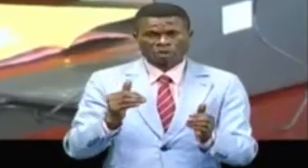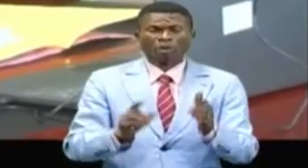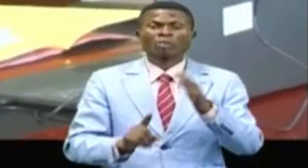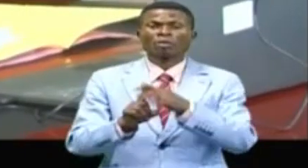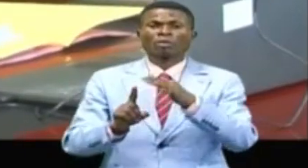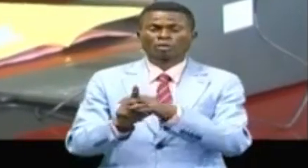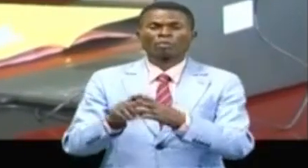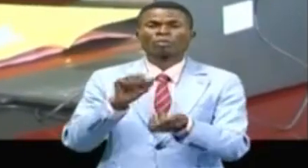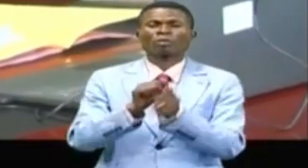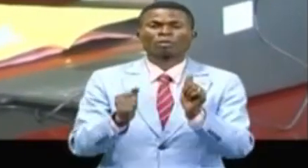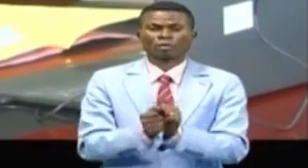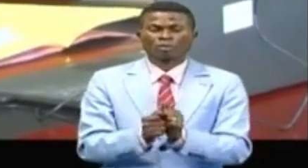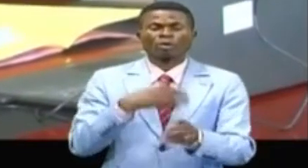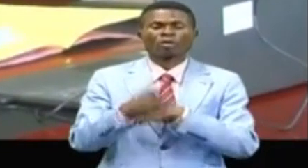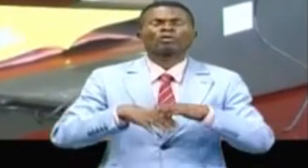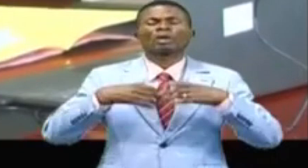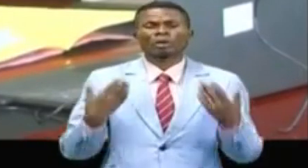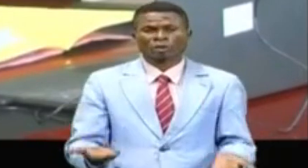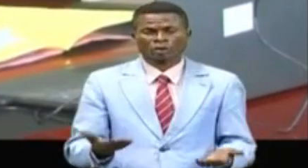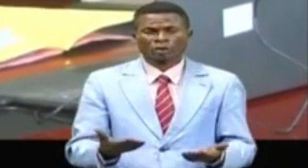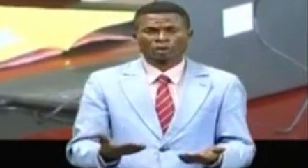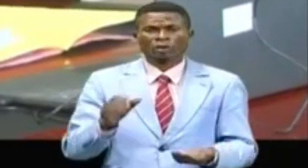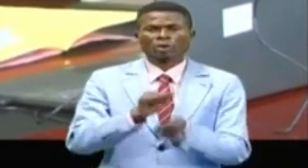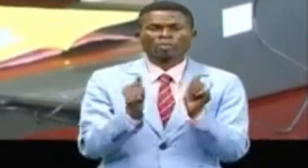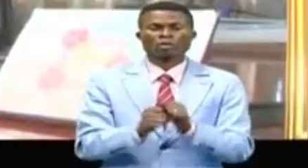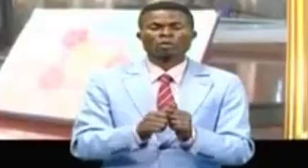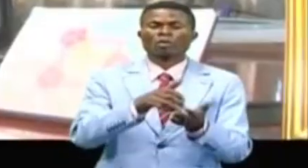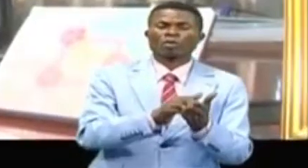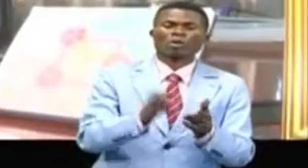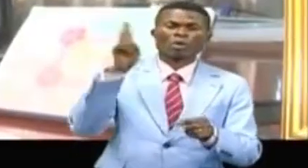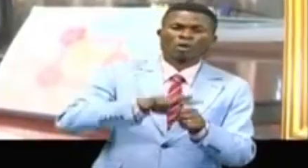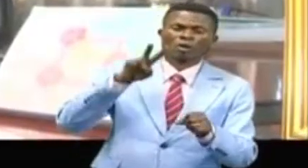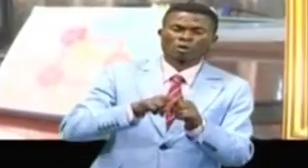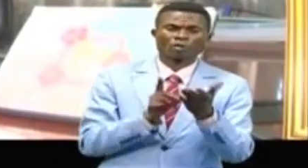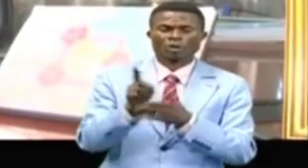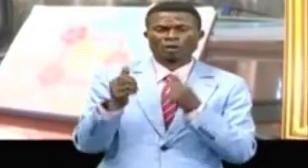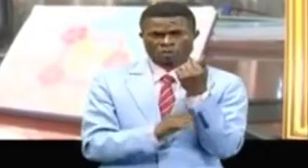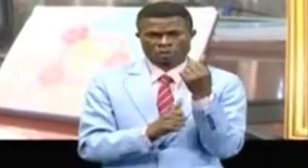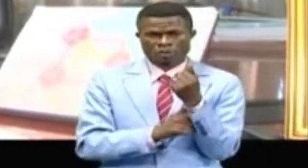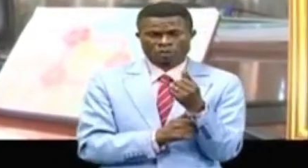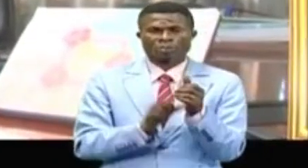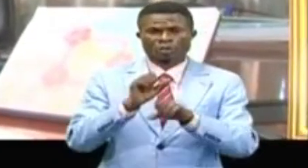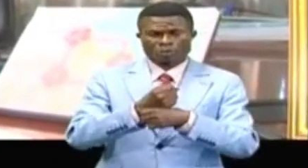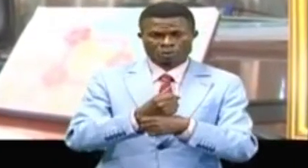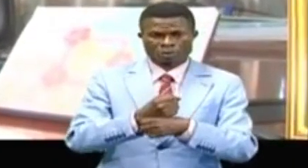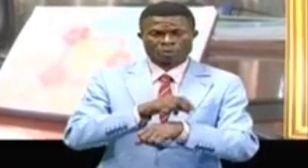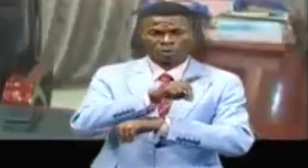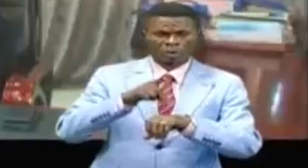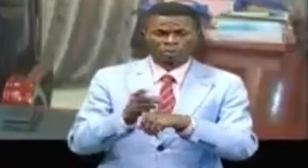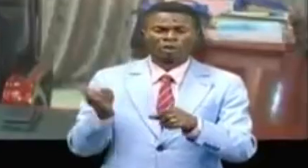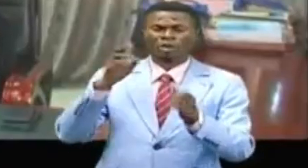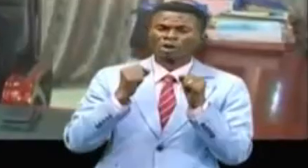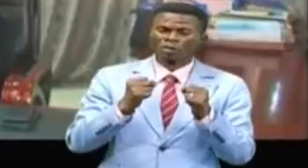la question du que faire pour régler les passifs des violations graves de droits humains occasionnées pendant les périodes